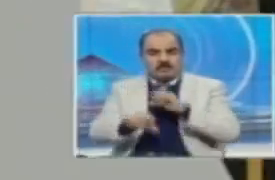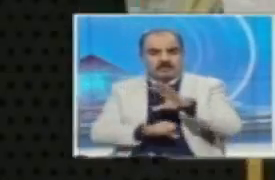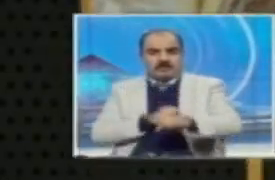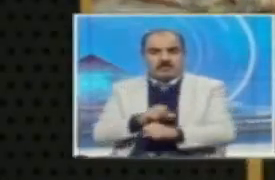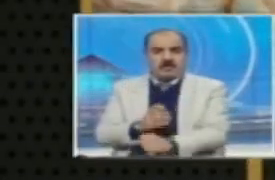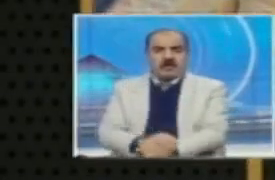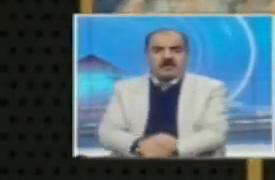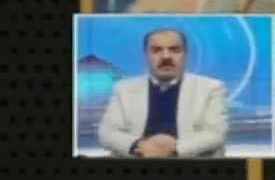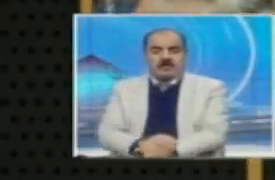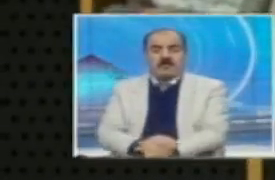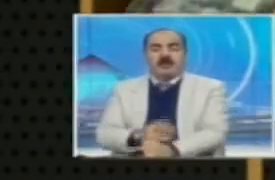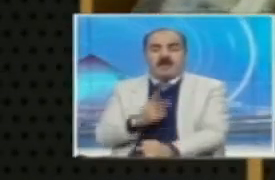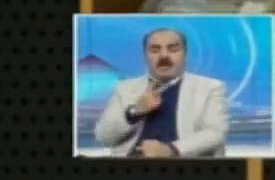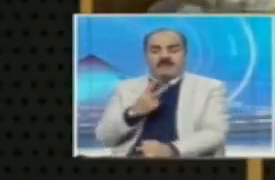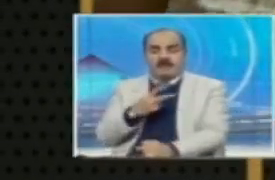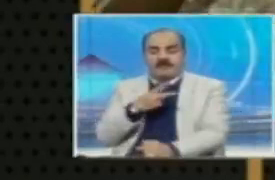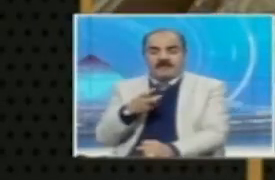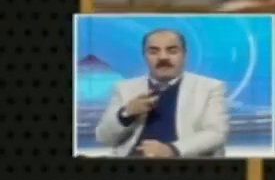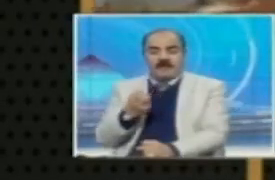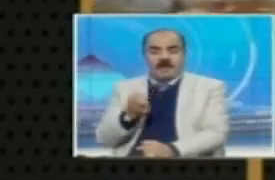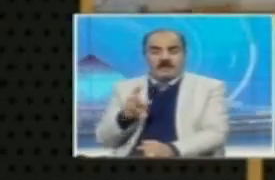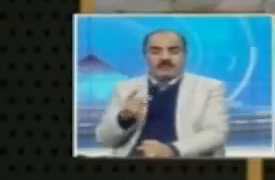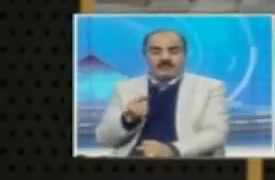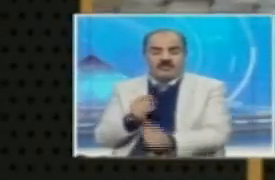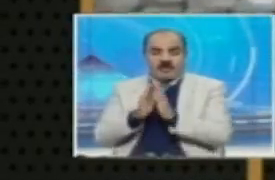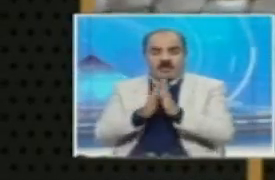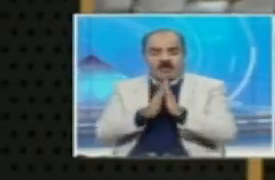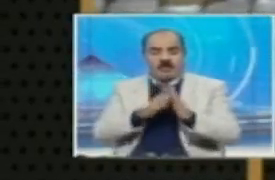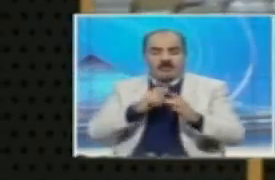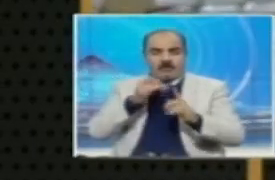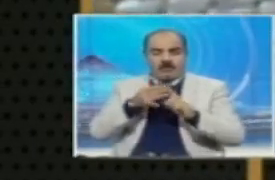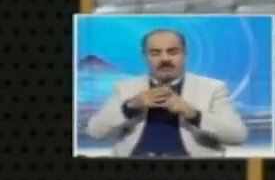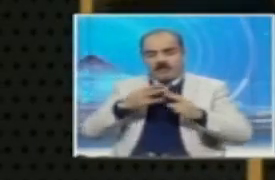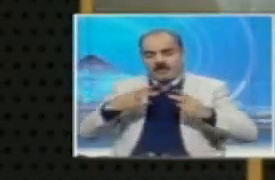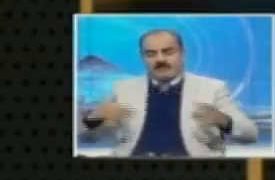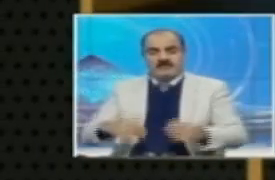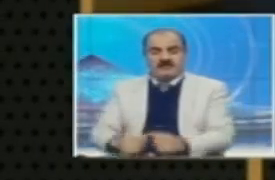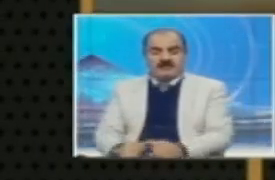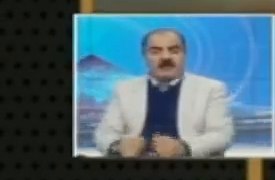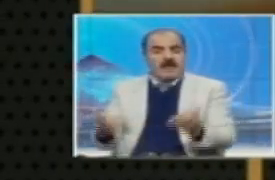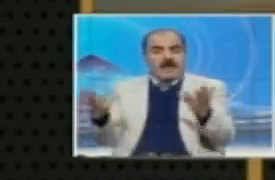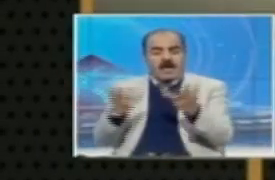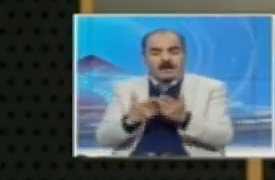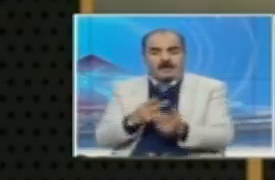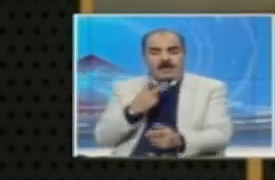أسبوع من ضبط 2215 قضية إتجار في المواد المخدرة بإجمالي